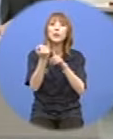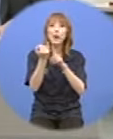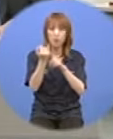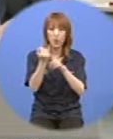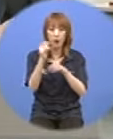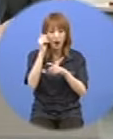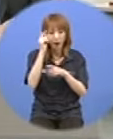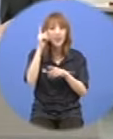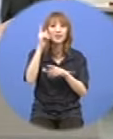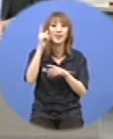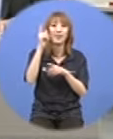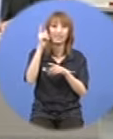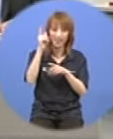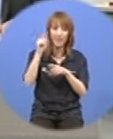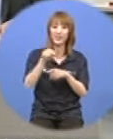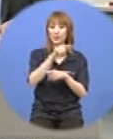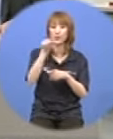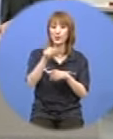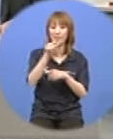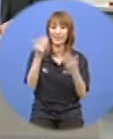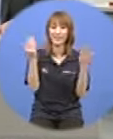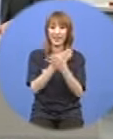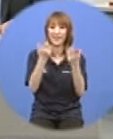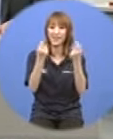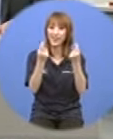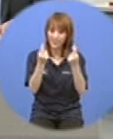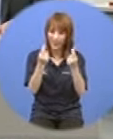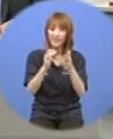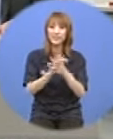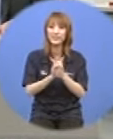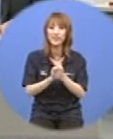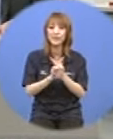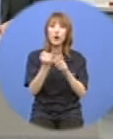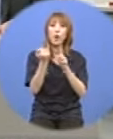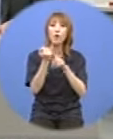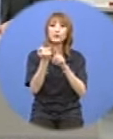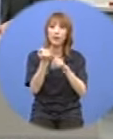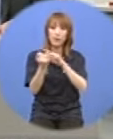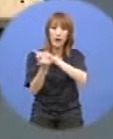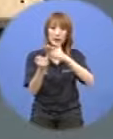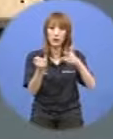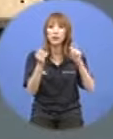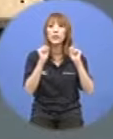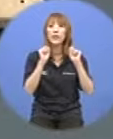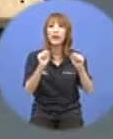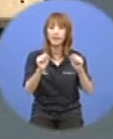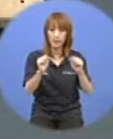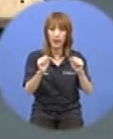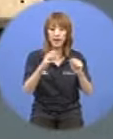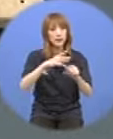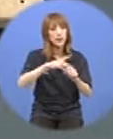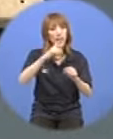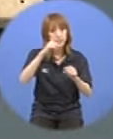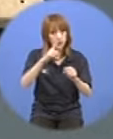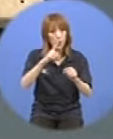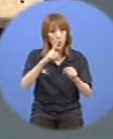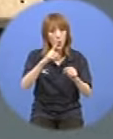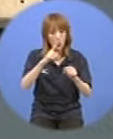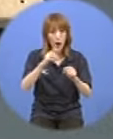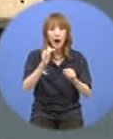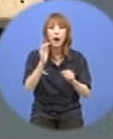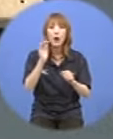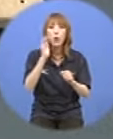発案でなったんですか。 奥さんはいろいろやってましてね、最初はだから和菓子を作るの